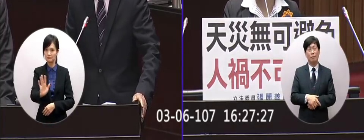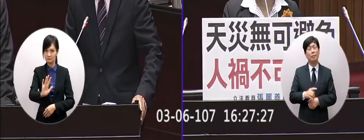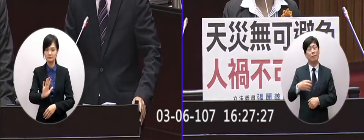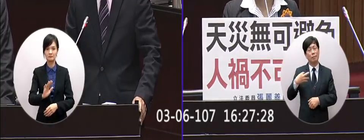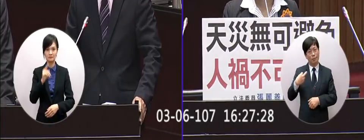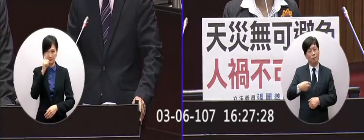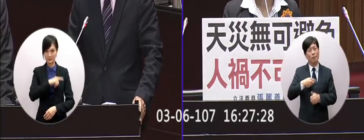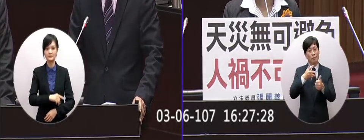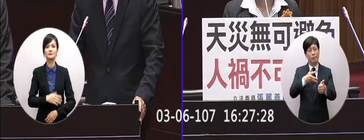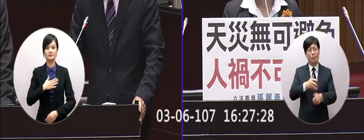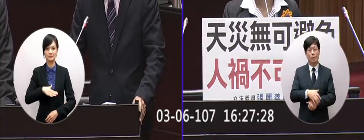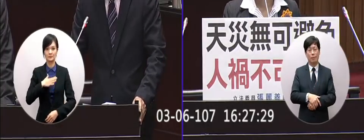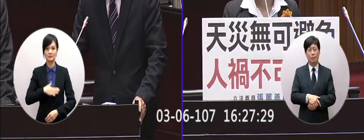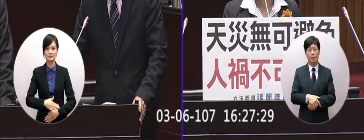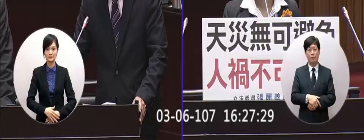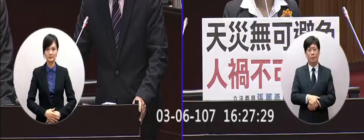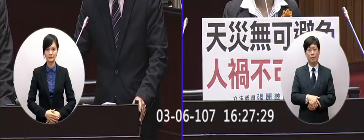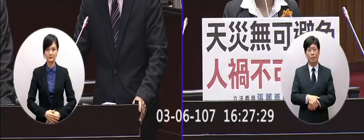那我请问，